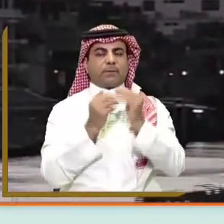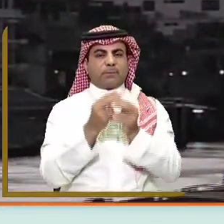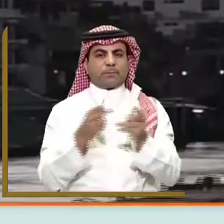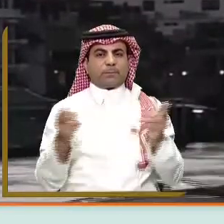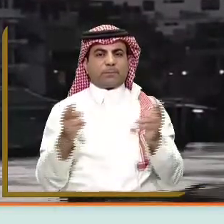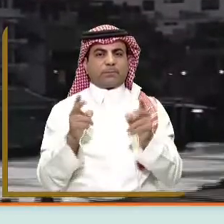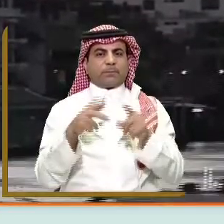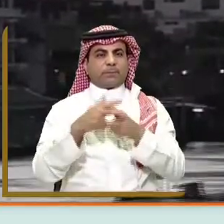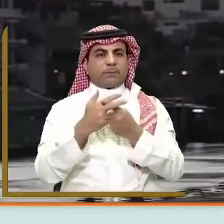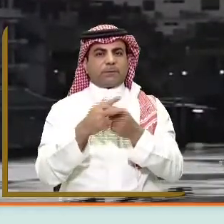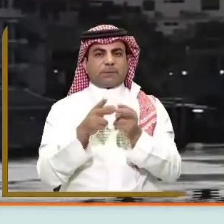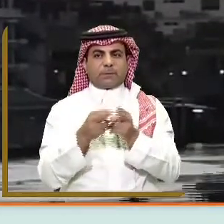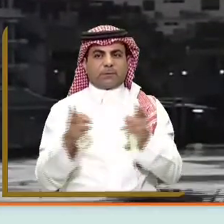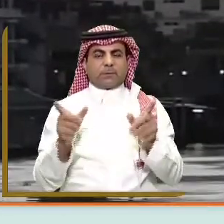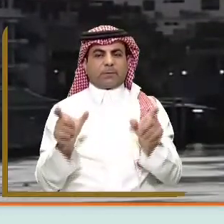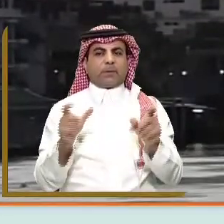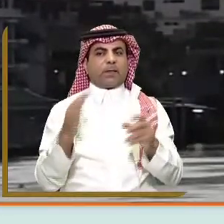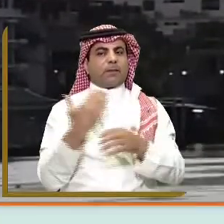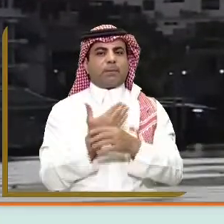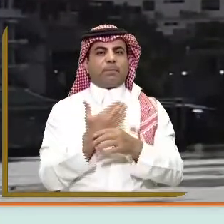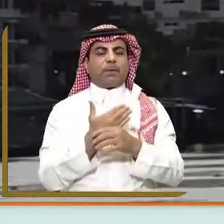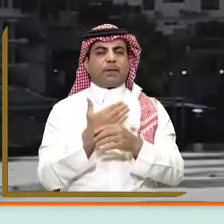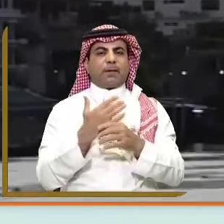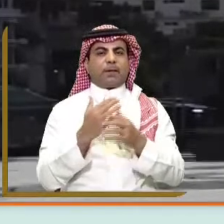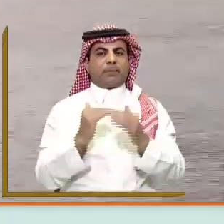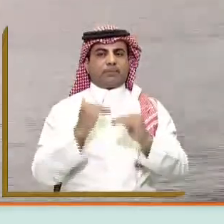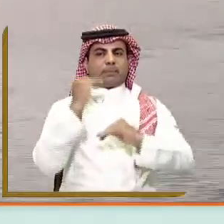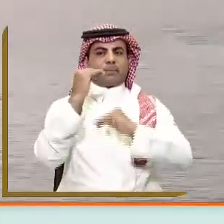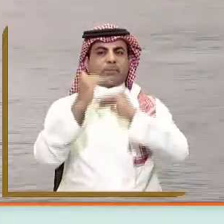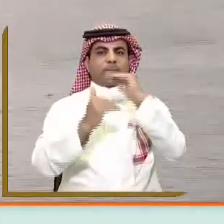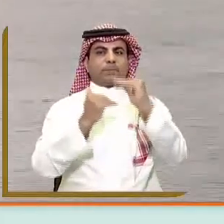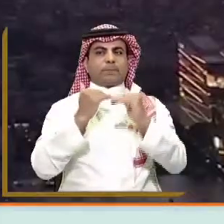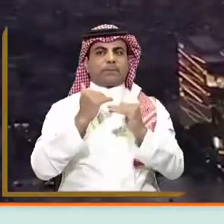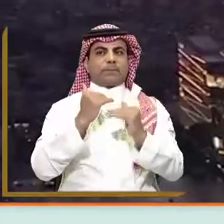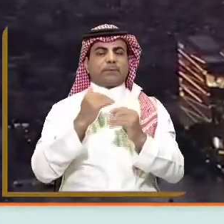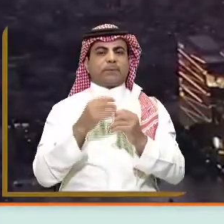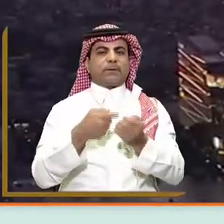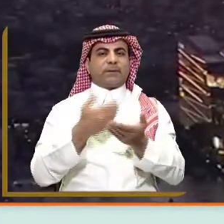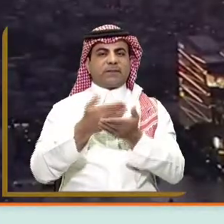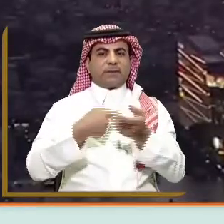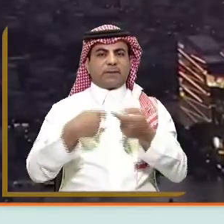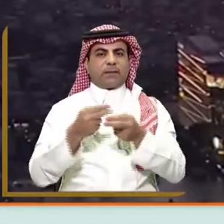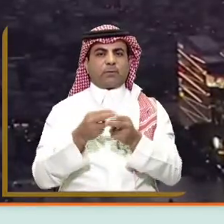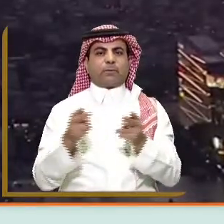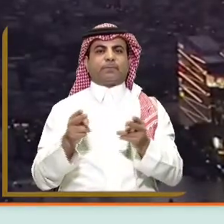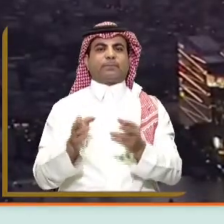صناعياً كبيراً يؤدي دوراً في تنامي اقتصادها.